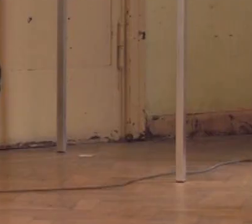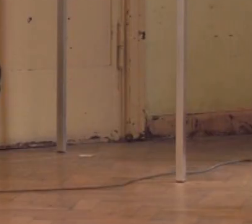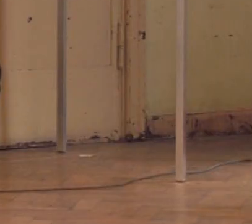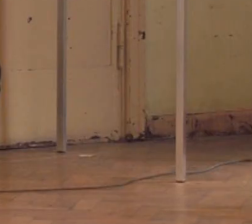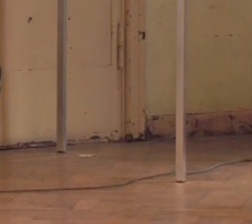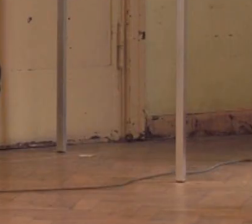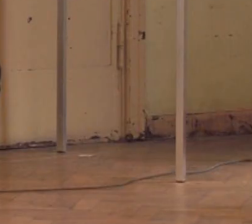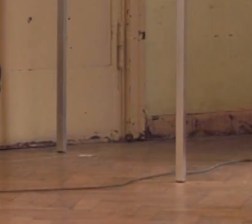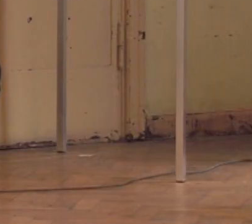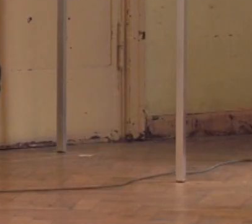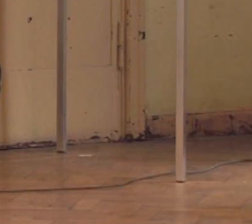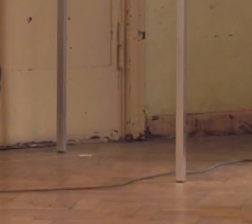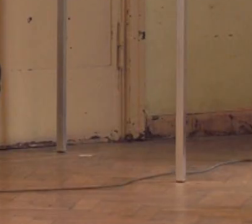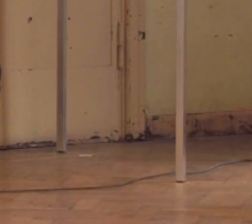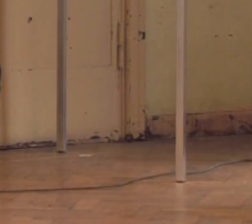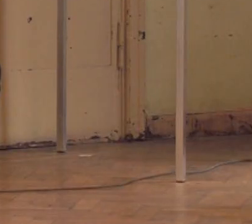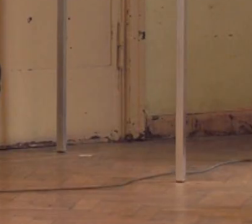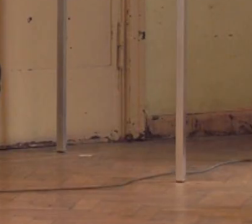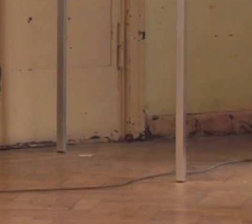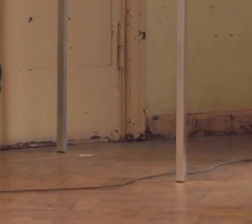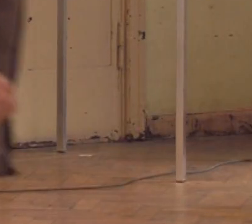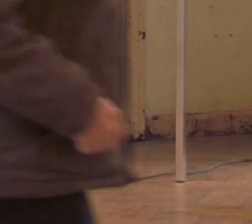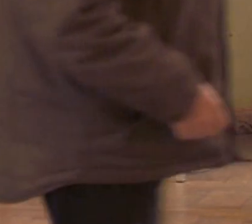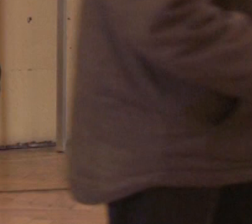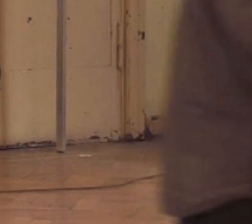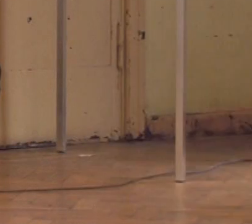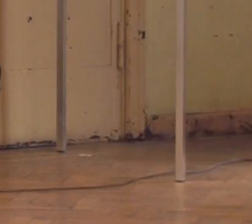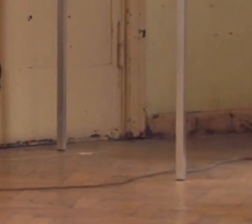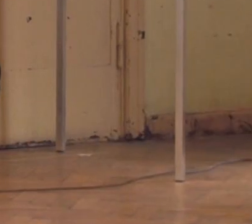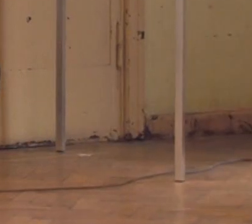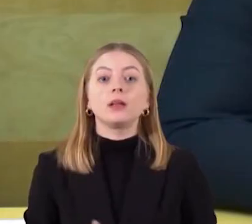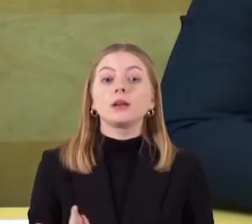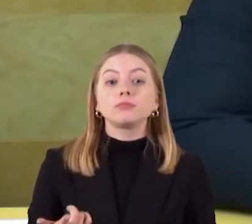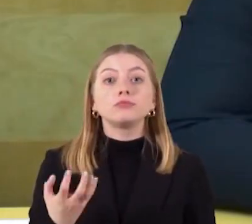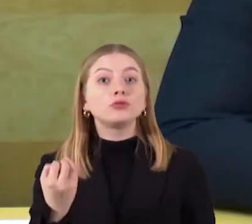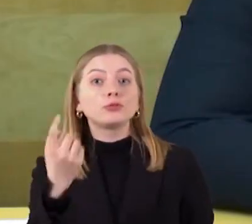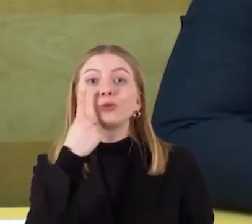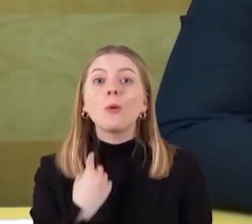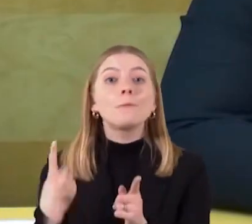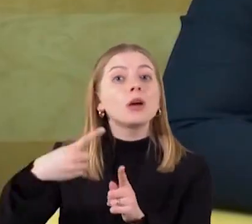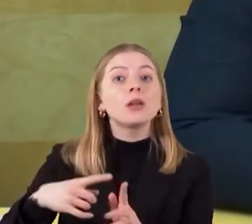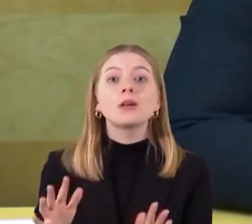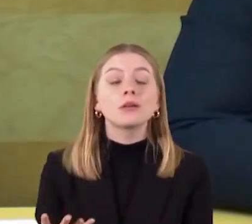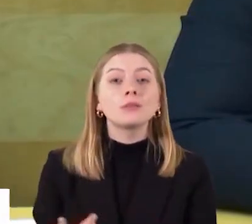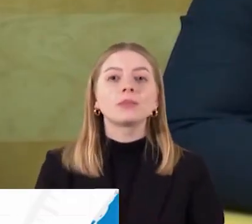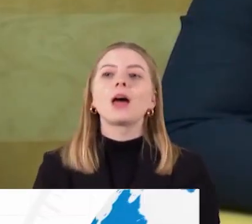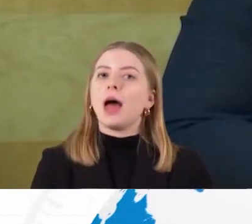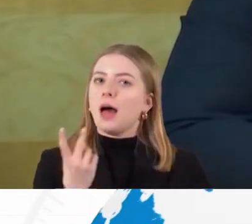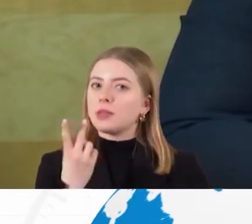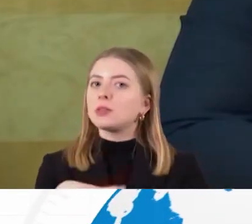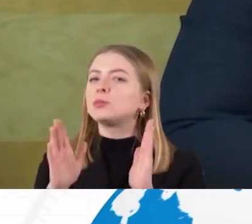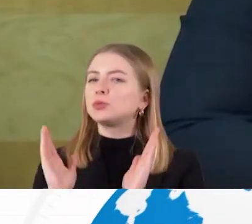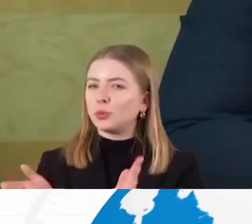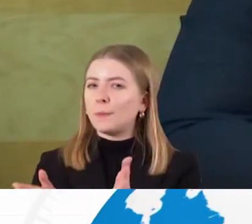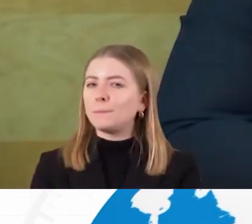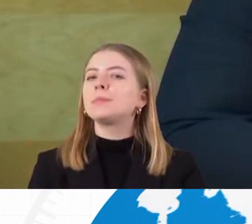Neiberka. 34 merus rinksime antrajame ture kovo 19-ąją. Antrame ture varžysis 5